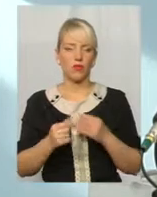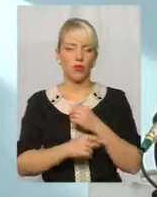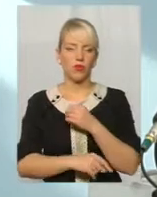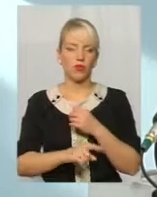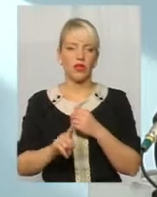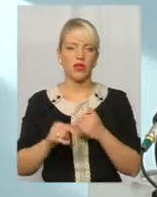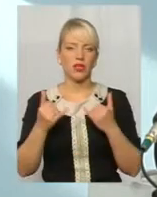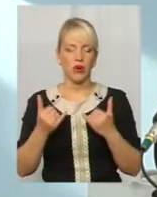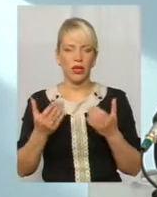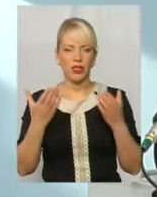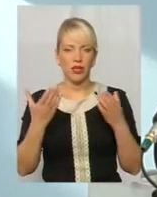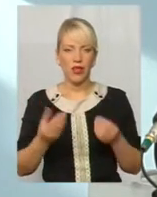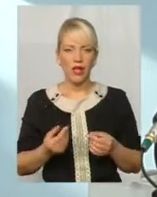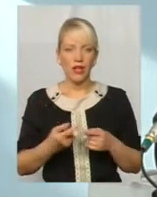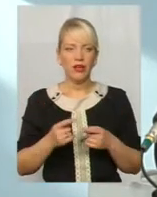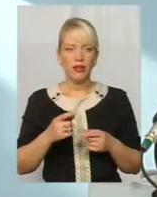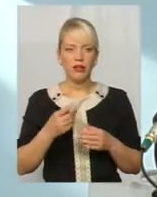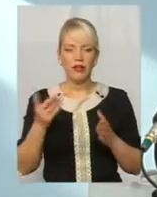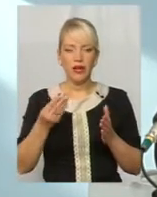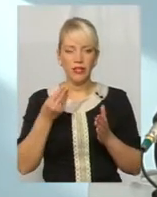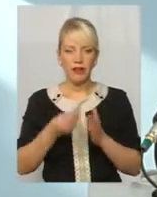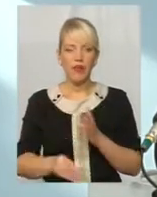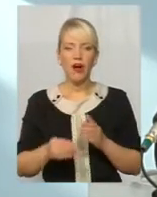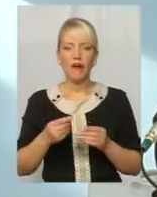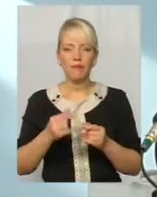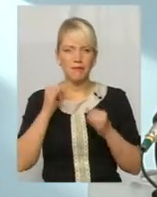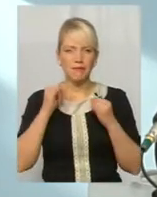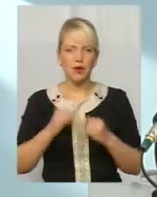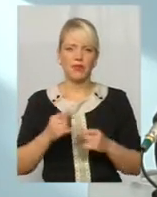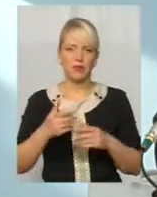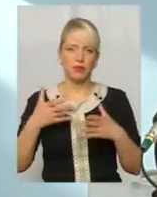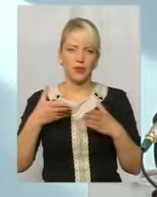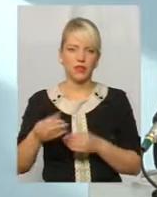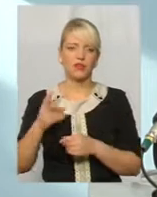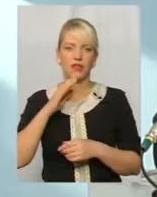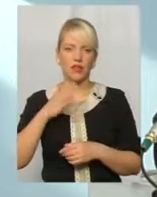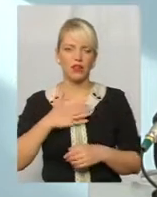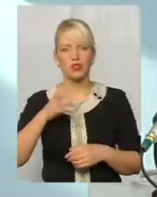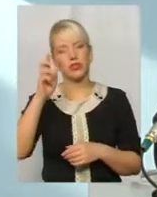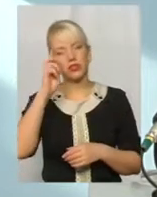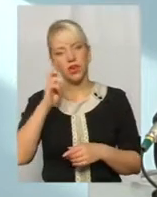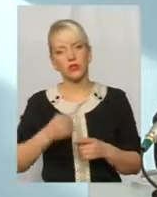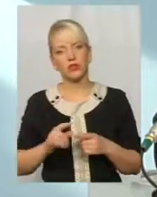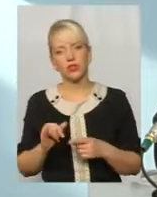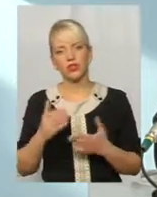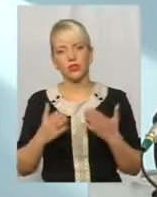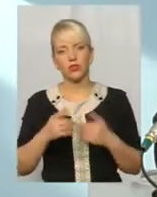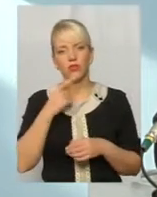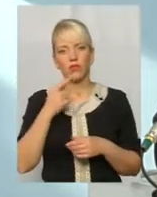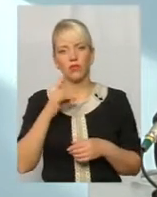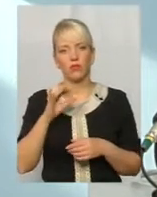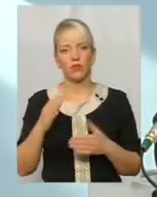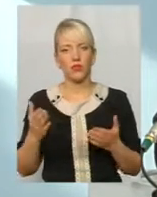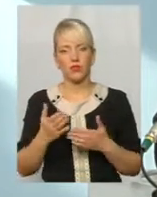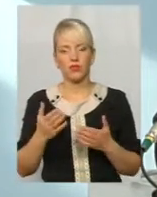сьогоднішній день настільки нищівно впливають на нашу державу. Власне, якщо говорити про